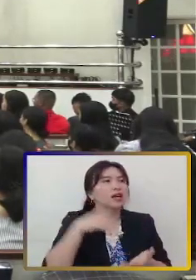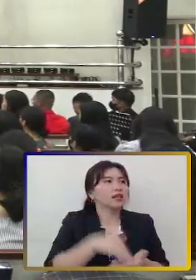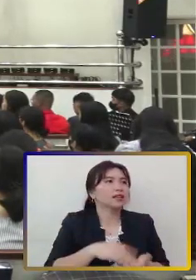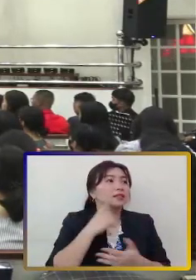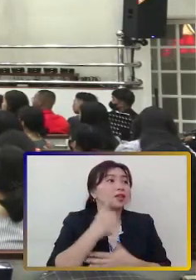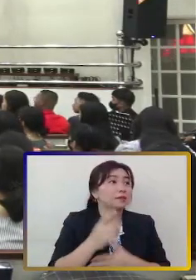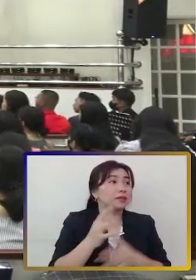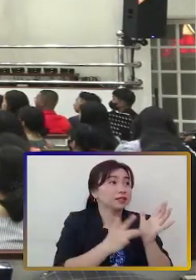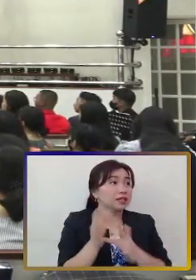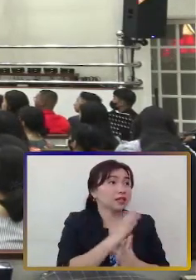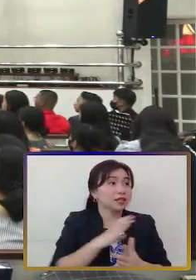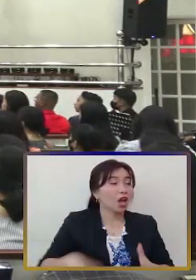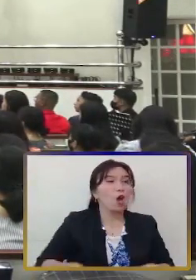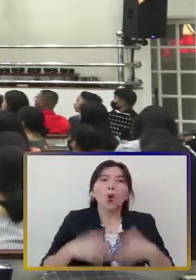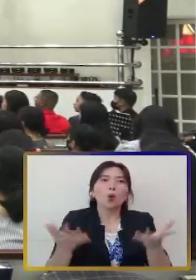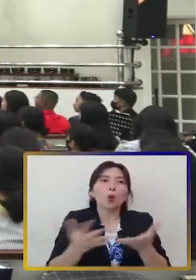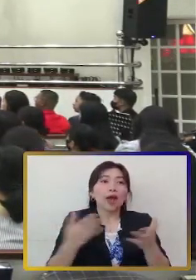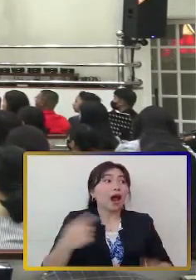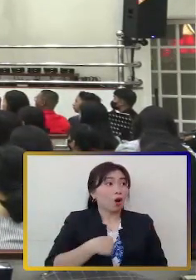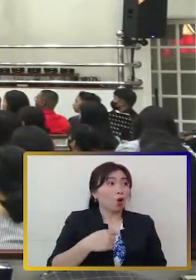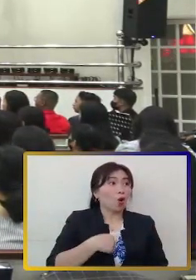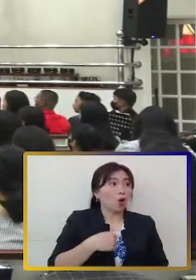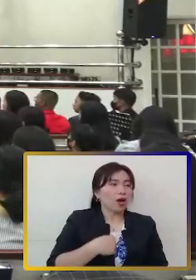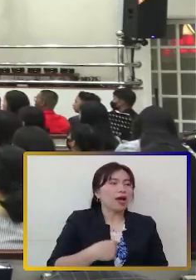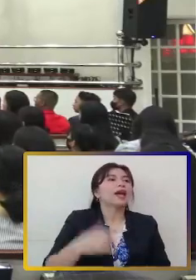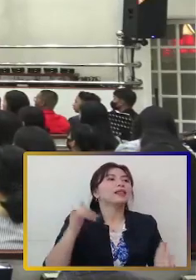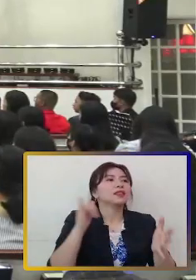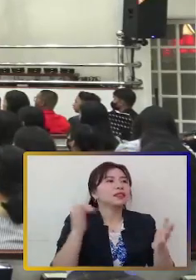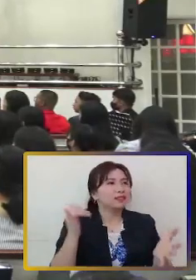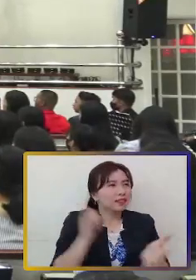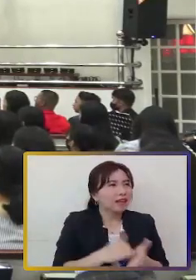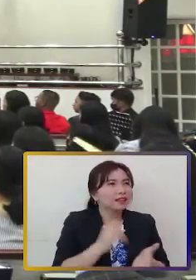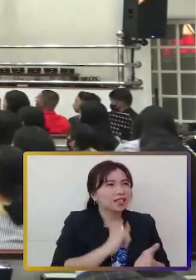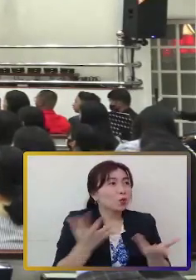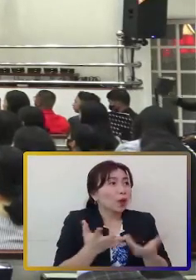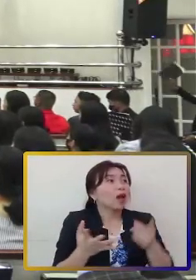na Where I am there you may be What